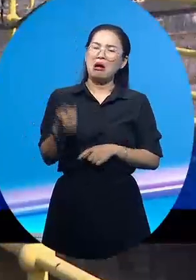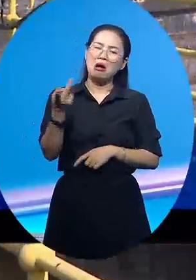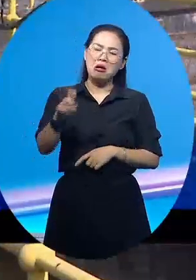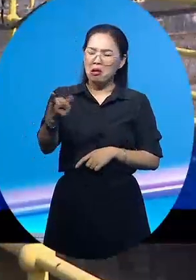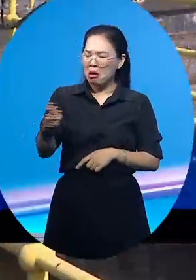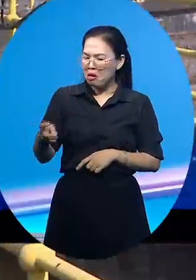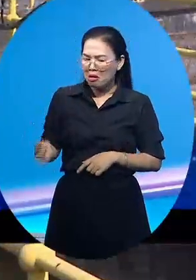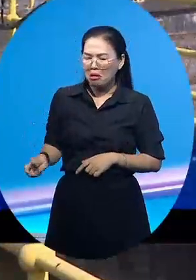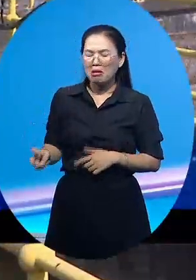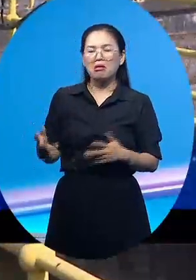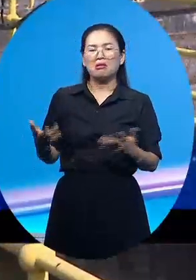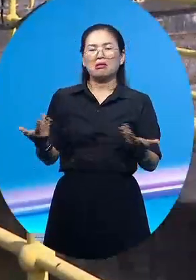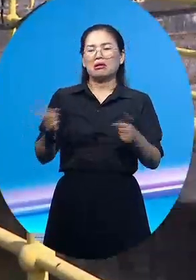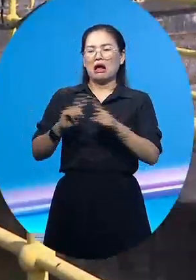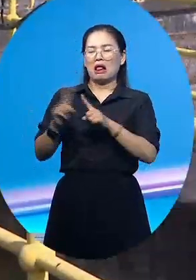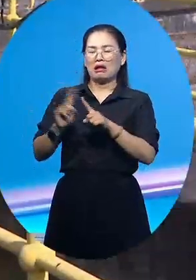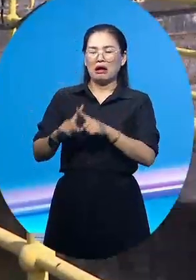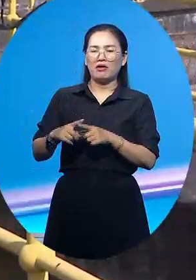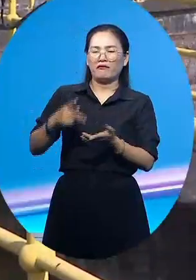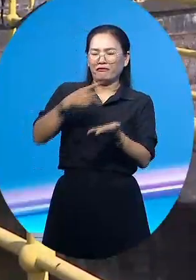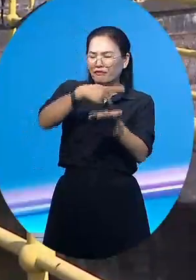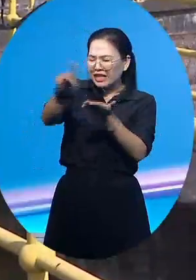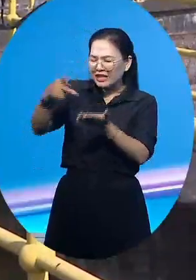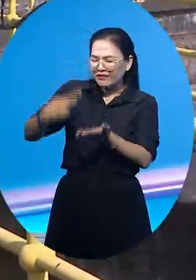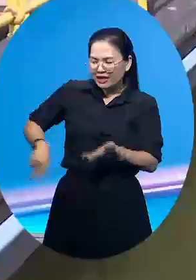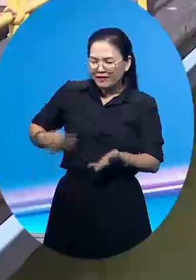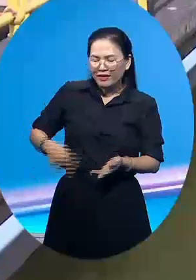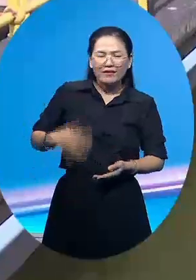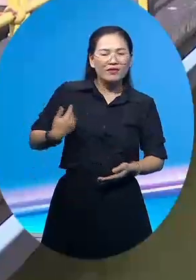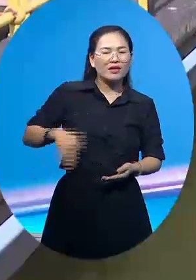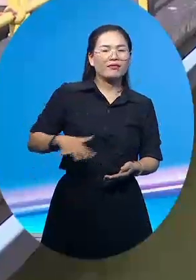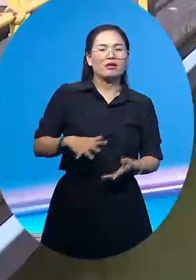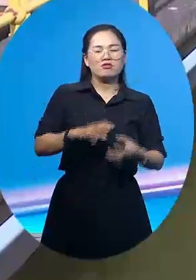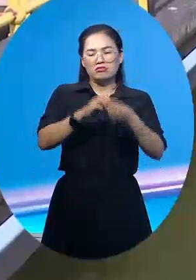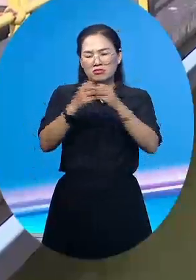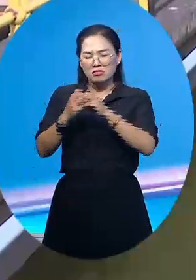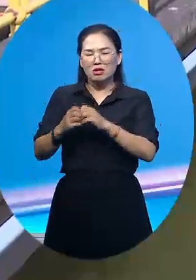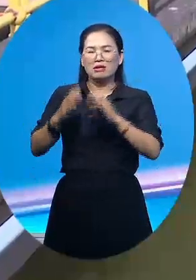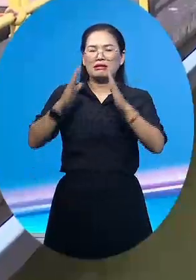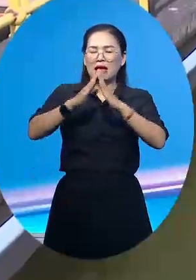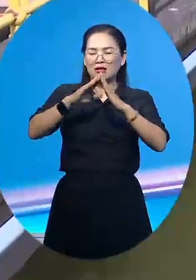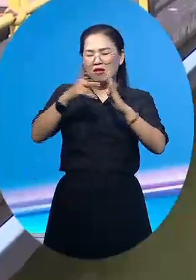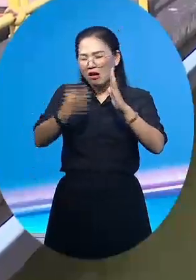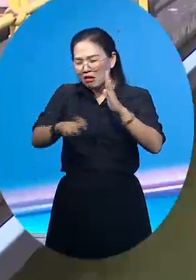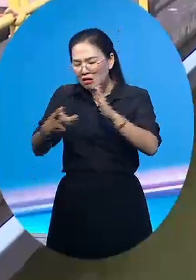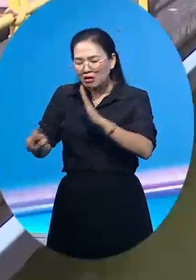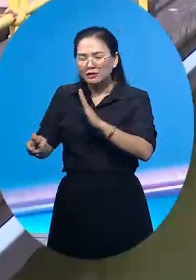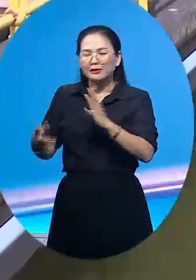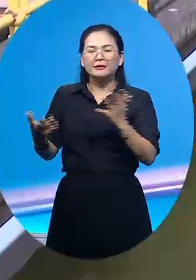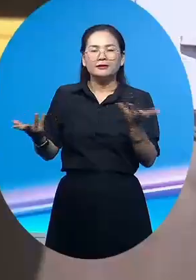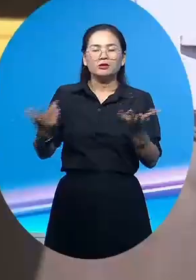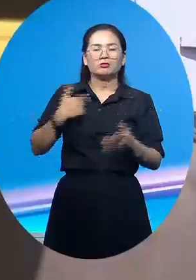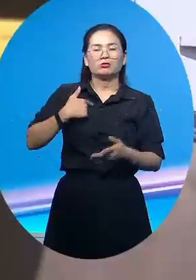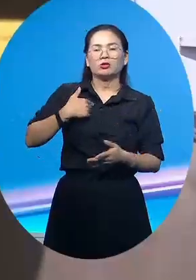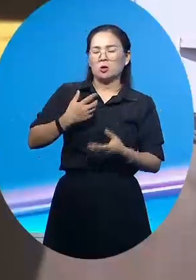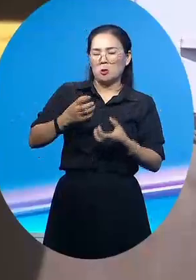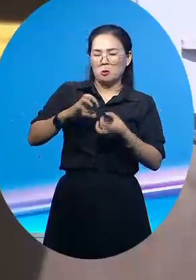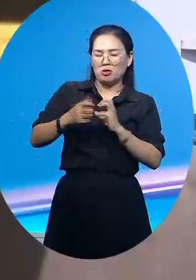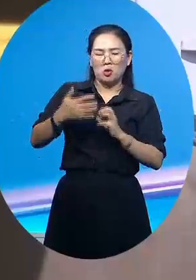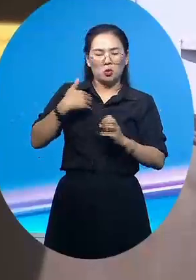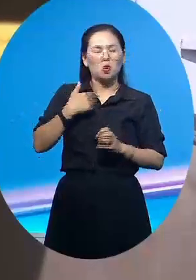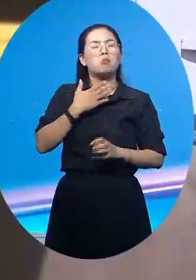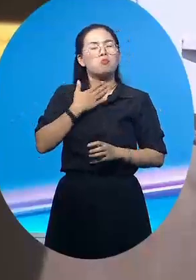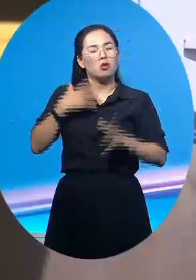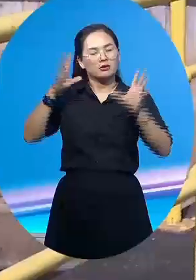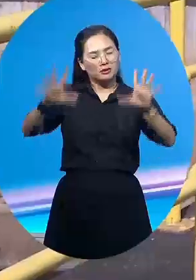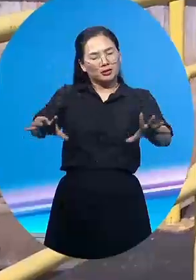dẫn đến cái việc là thiệt hại về trang thiết bị cũng như ngày xưởng xuống cấp sau rất là mong muốn được tiếp